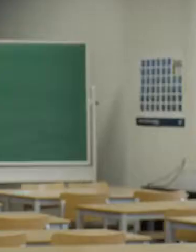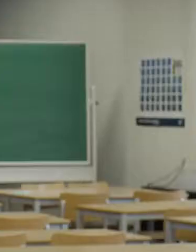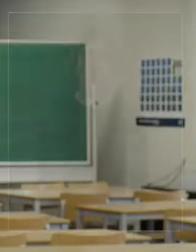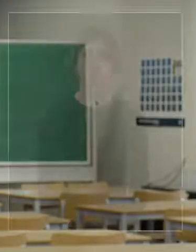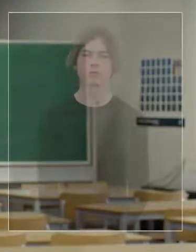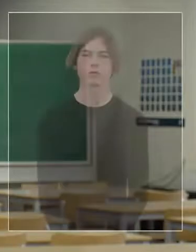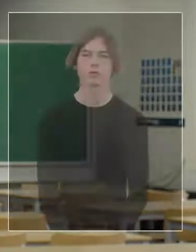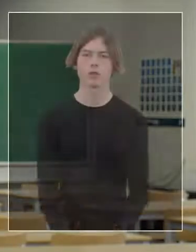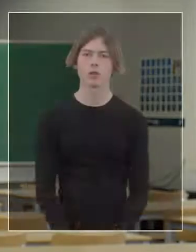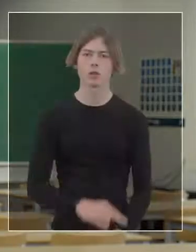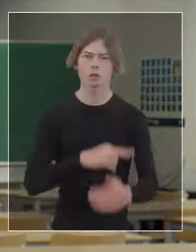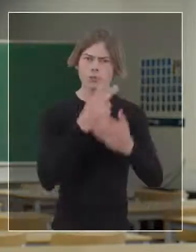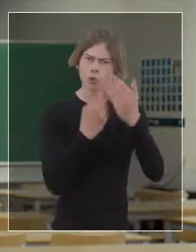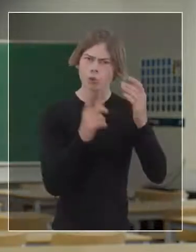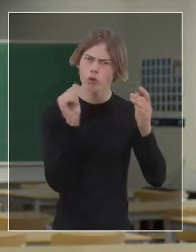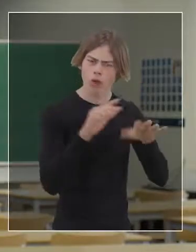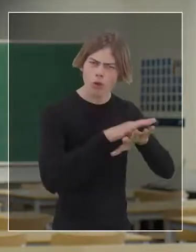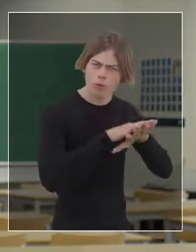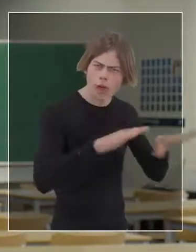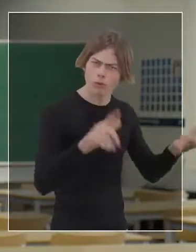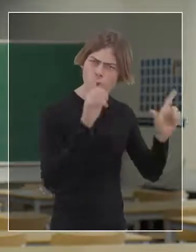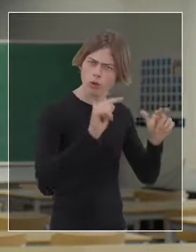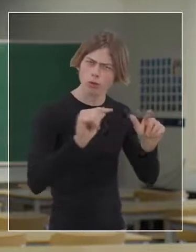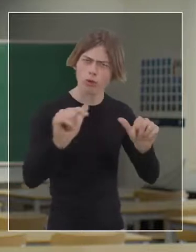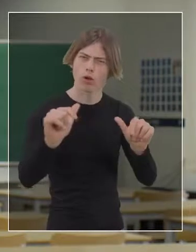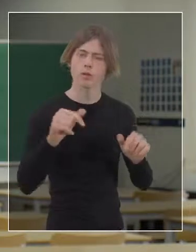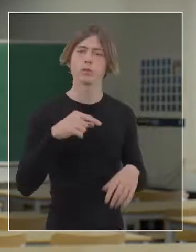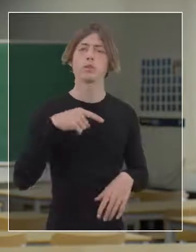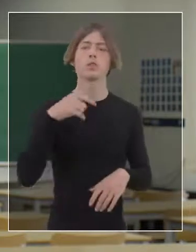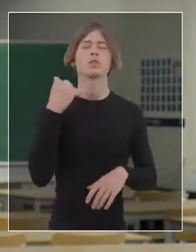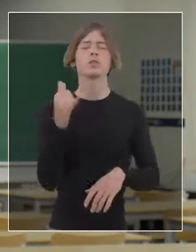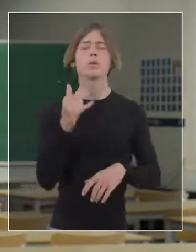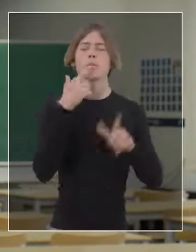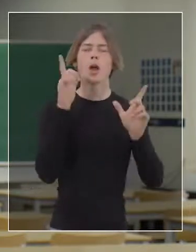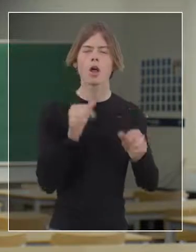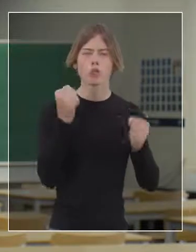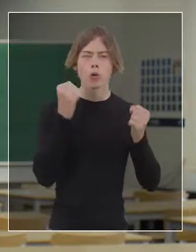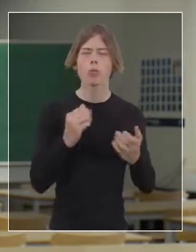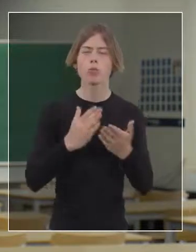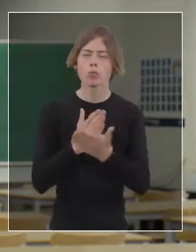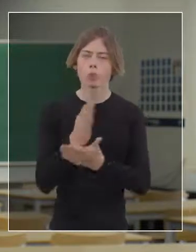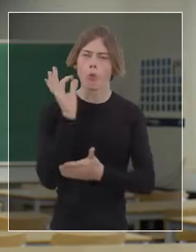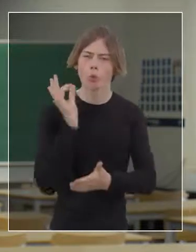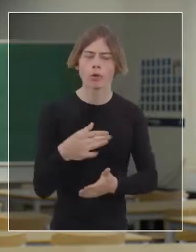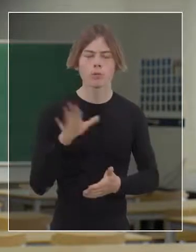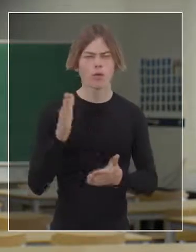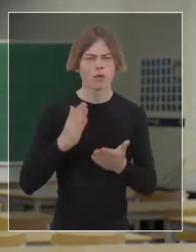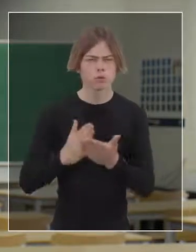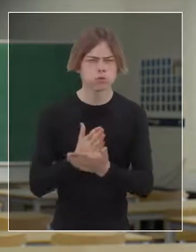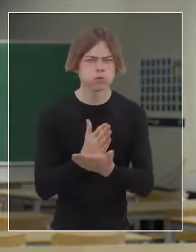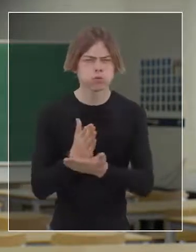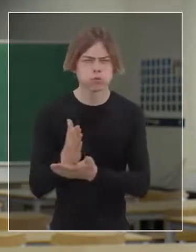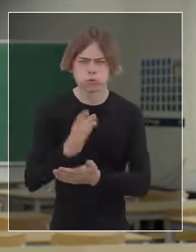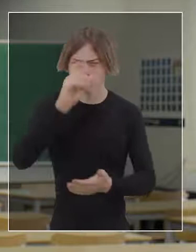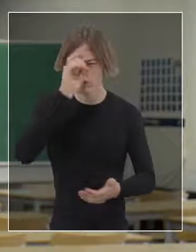Le bilinguisme est toujours là et je pense que sans, on ne pourrait pas, on pourrait avancer,